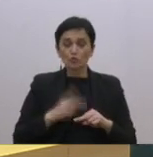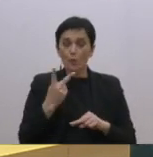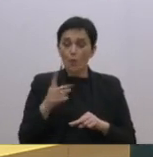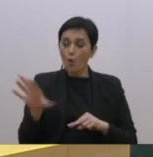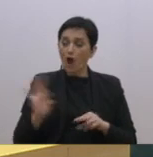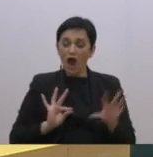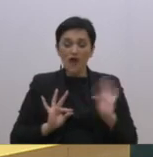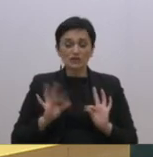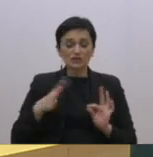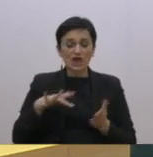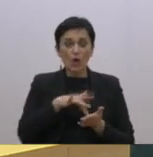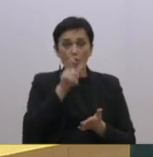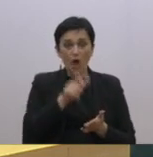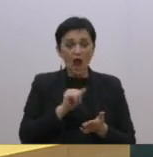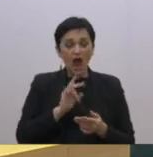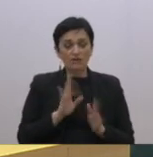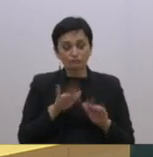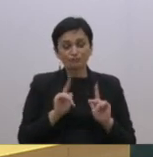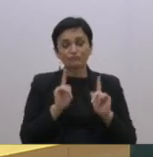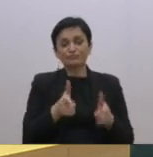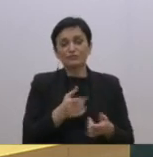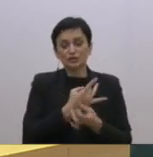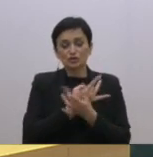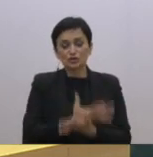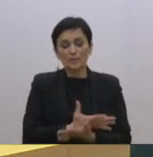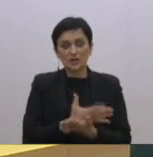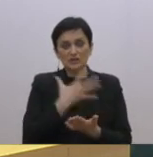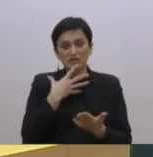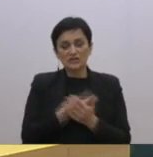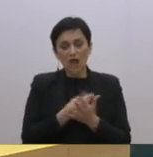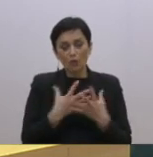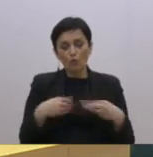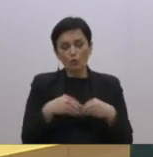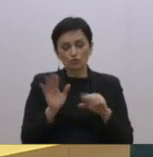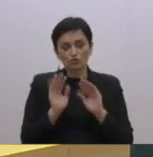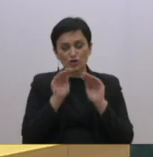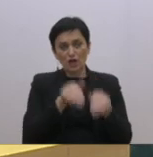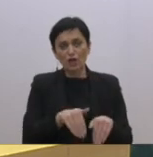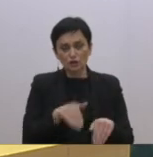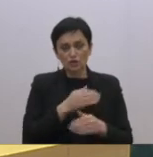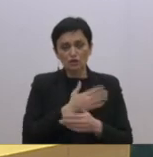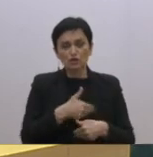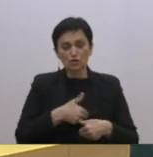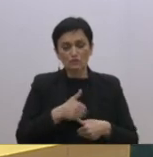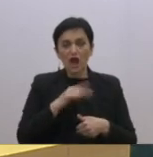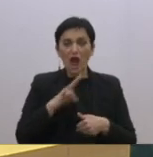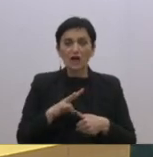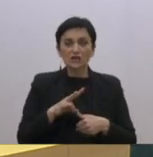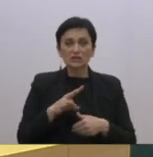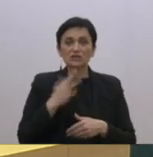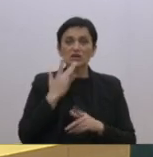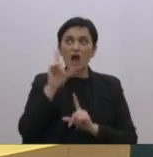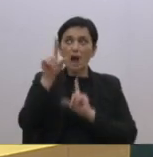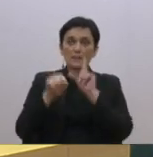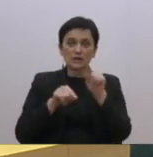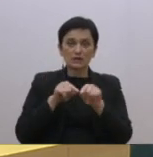აქვს საქართველოს მოქალაქეს: არ უნდა შეეგუოს სიღარიბეს, გაწიროს საკუთარი ოჯახები შიმშილისთვის, ან წავიდეს